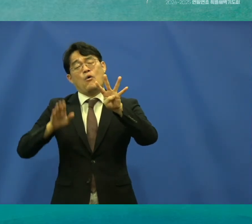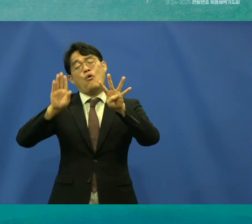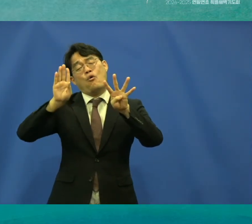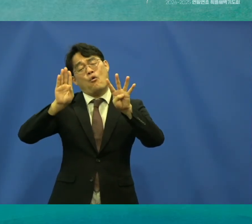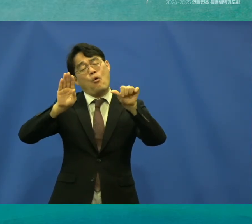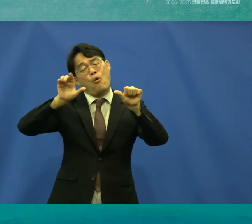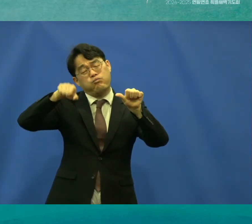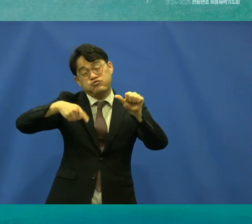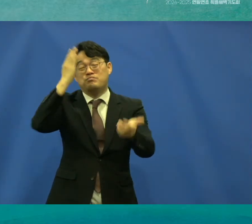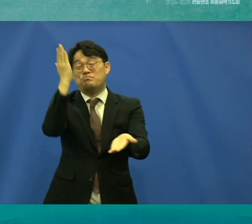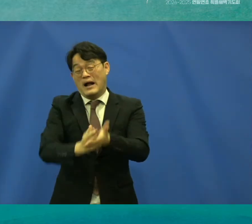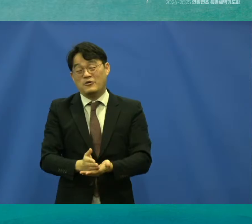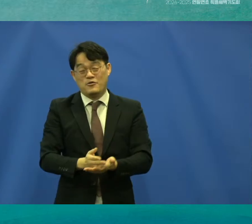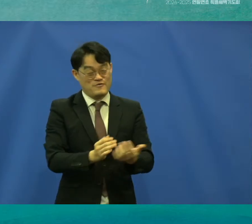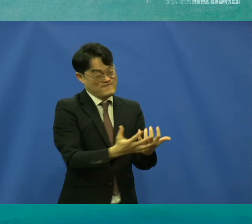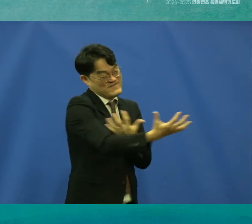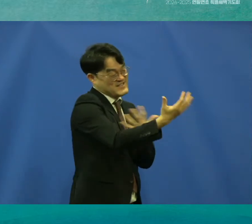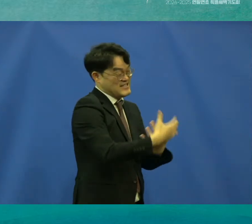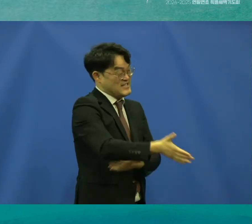그 꿈을 꿨는데